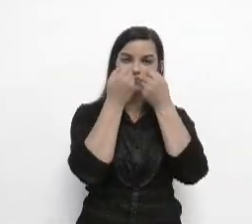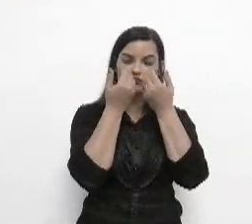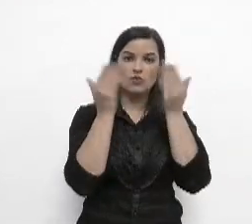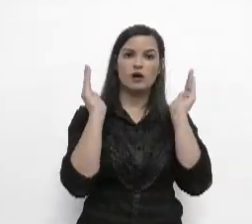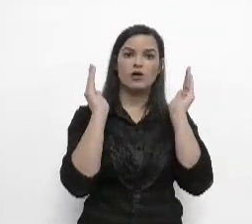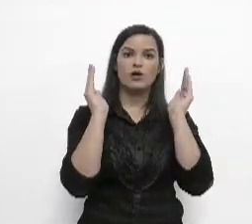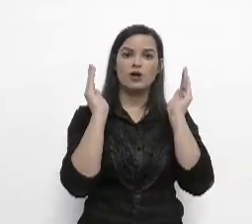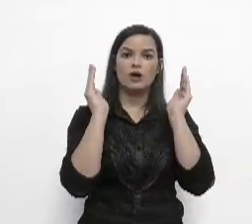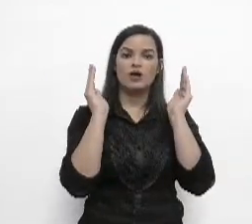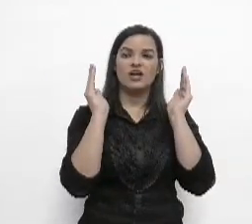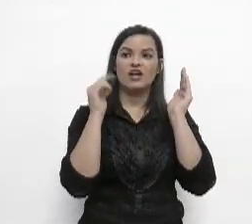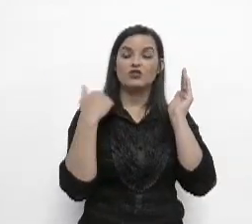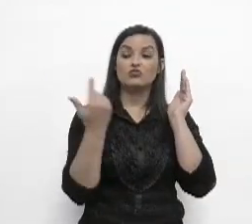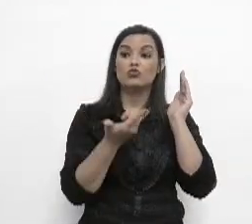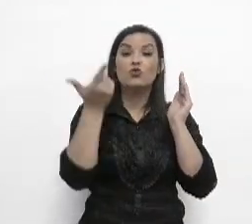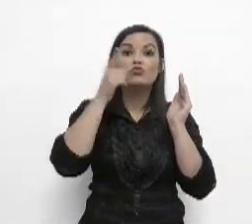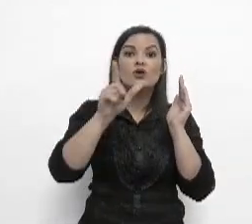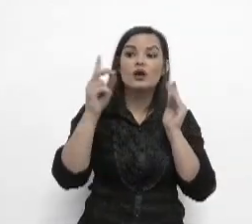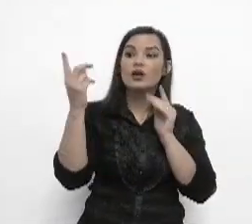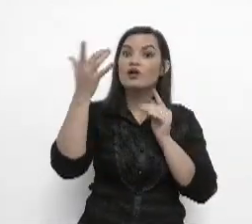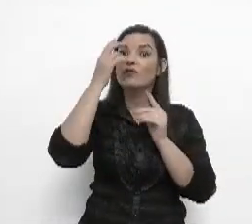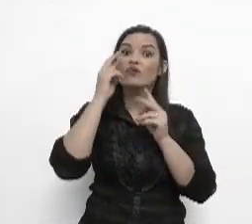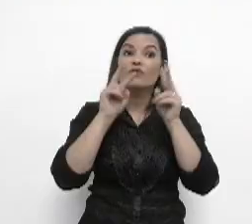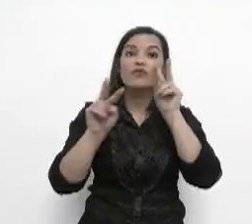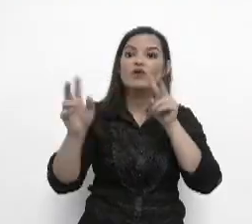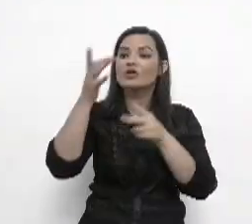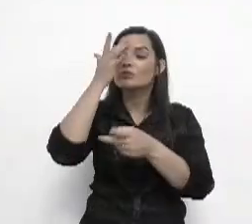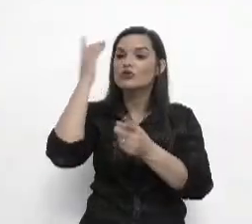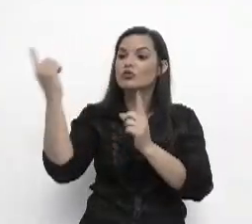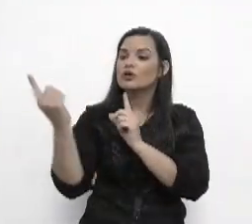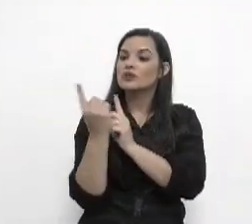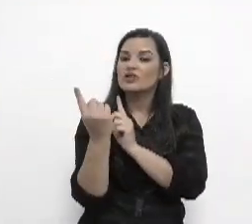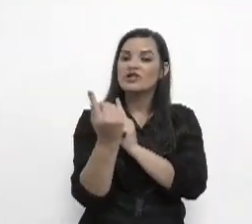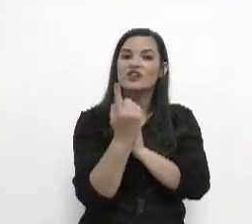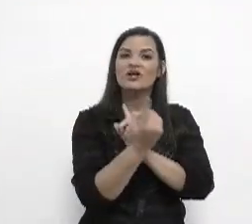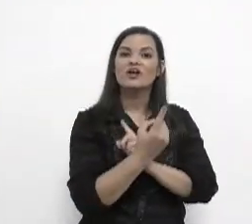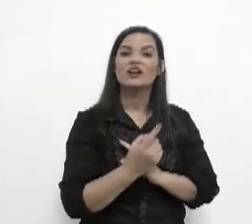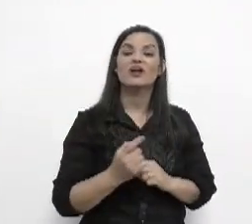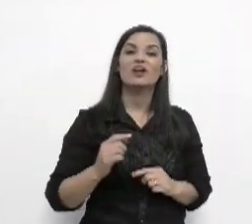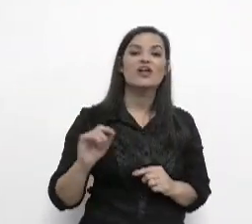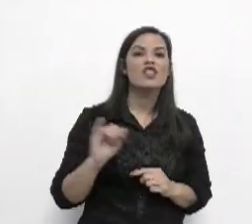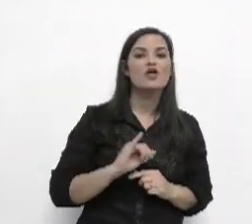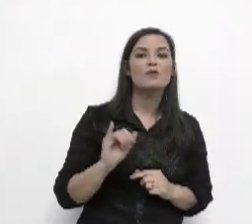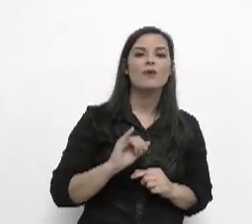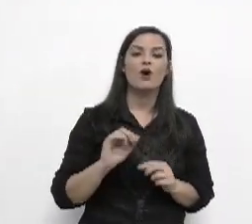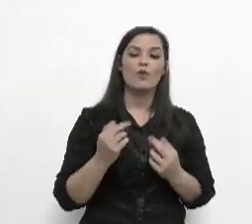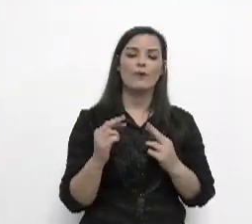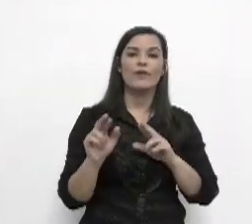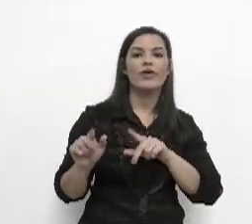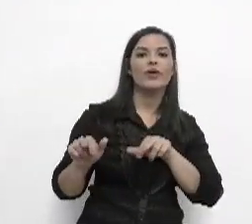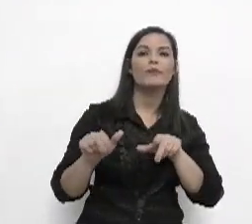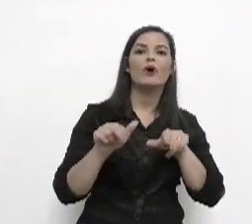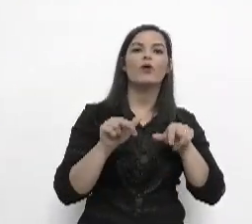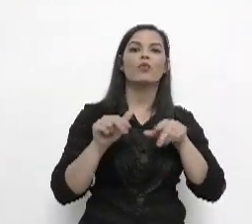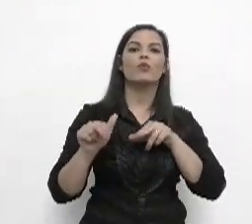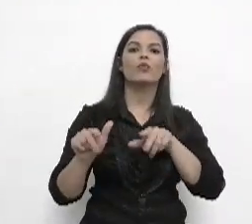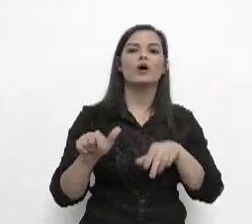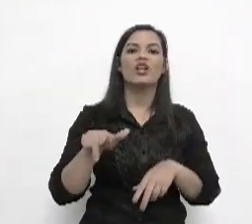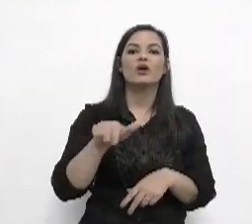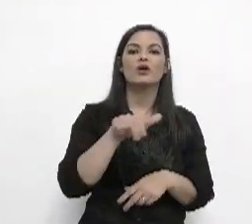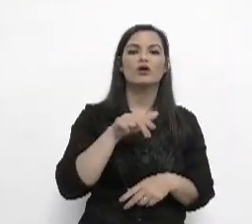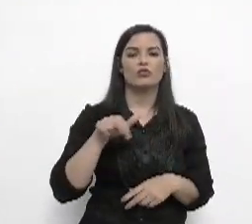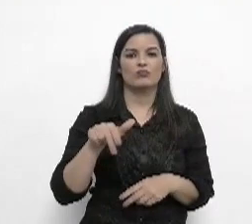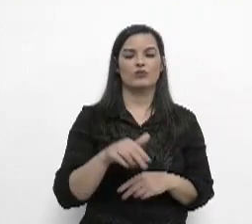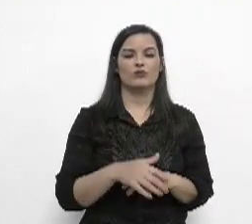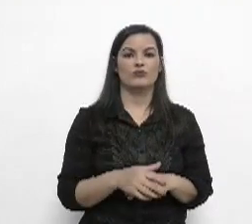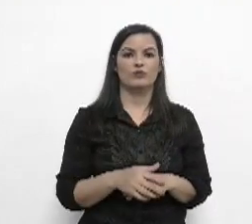irmão fraternalmente. 우리는 섬기는 사역의 현장이 다릅니다. Cada tem o seu ministério aqui, em todos os irmãos que estão aqui